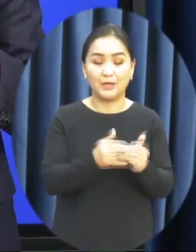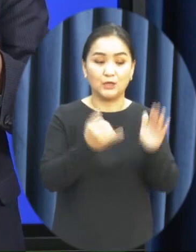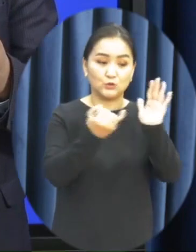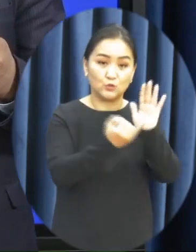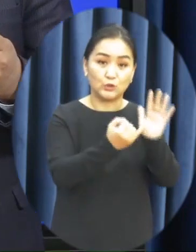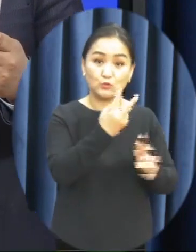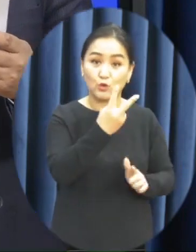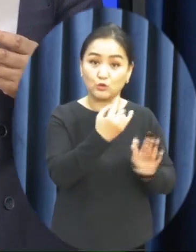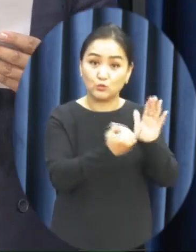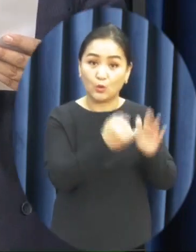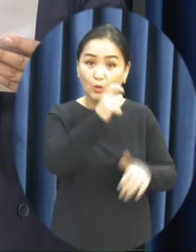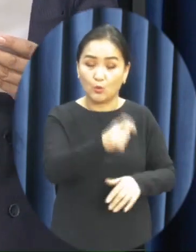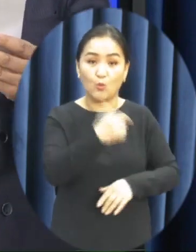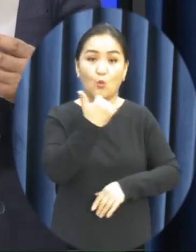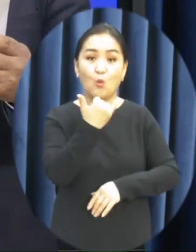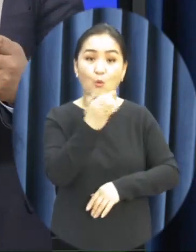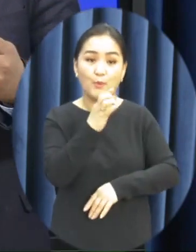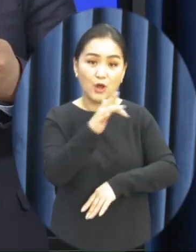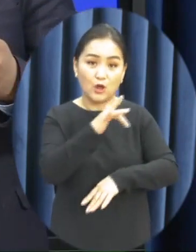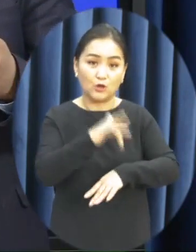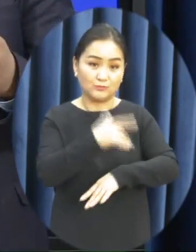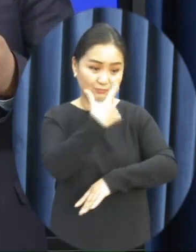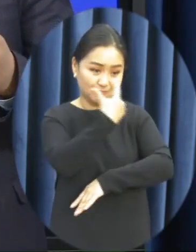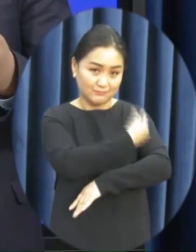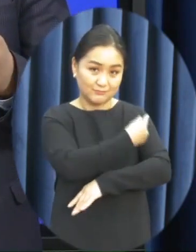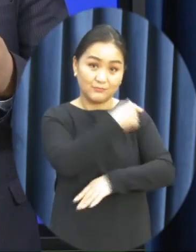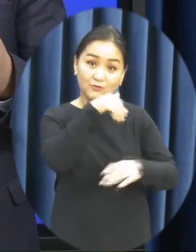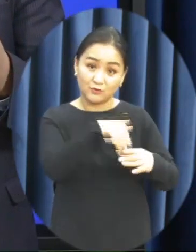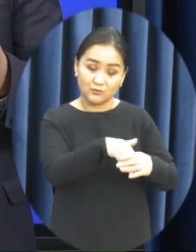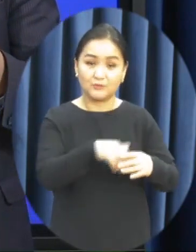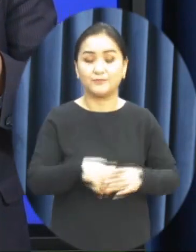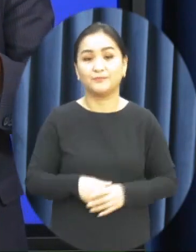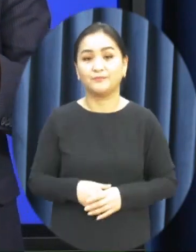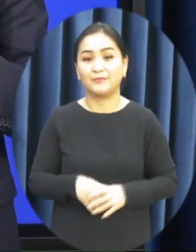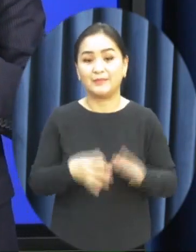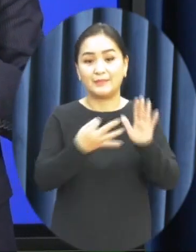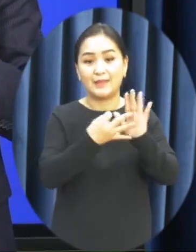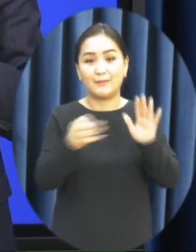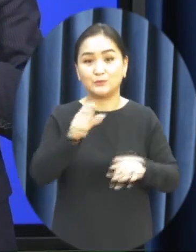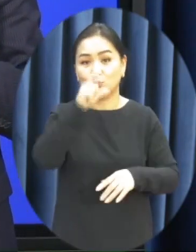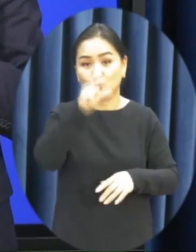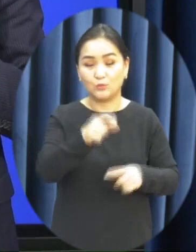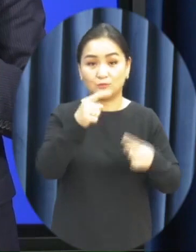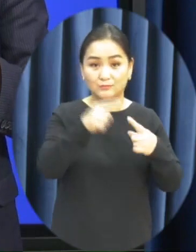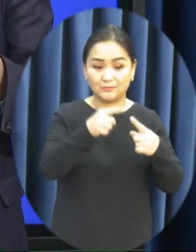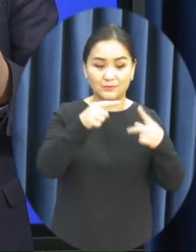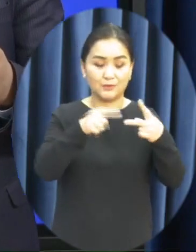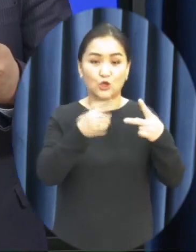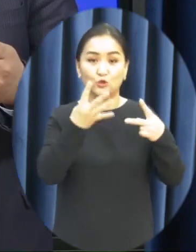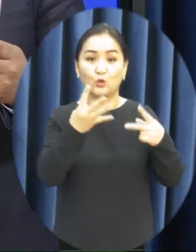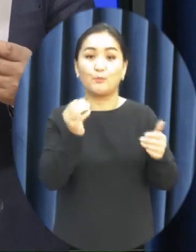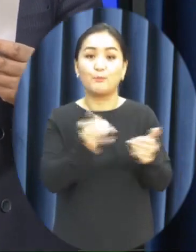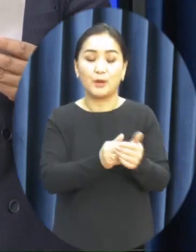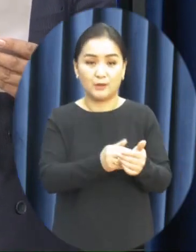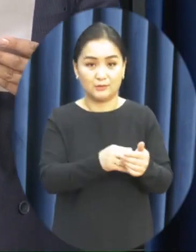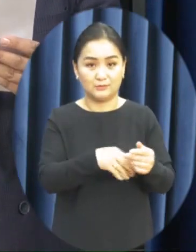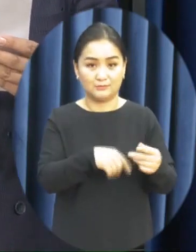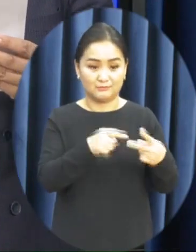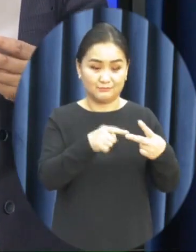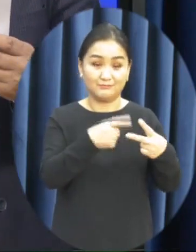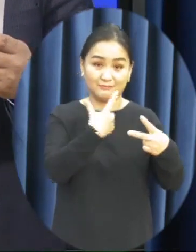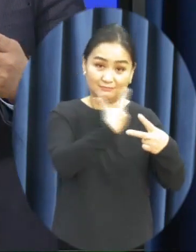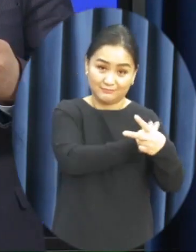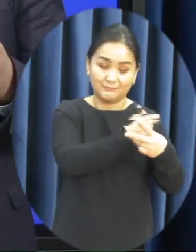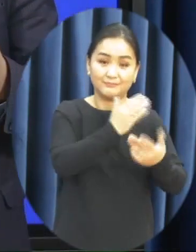ནས ནས སྨེད བསླང རྩ ལུང འའི ལུག གུགས སྤྱེད སྤི གུའི གུགས སྤྱ རིག